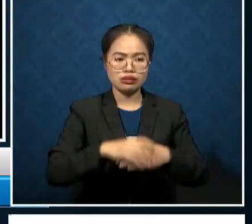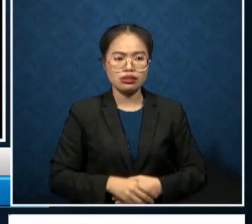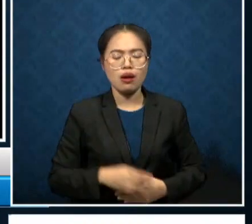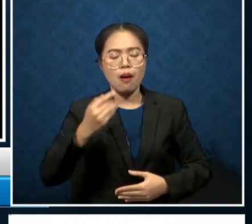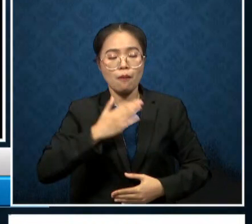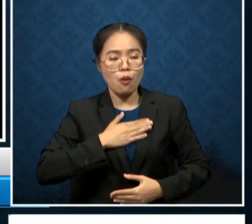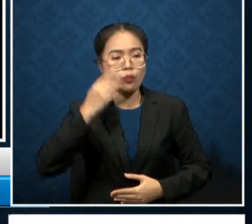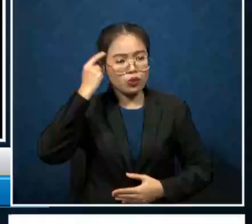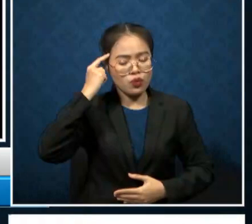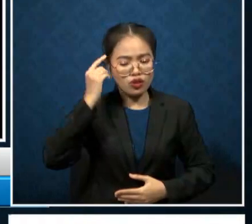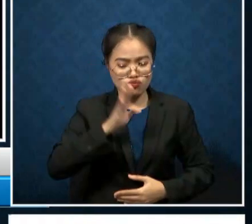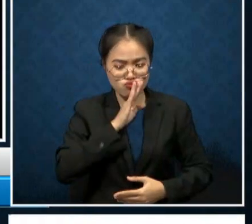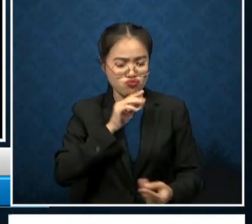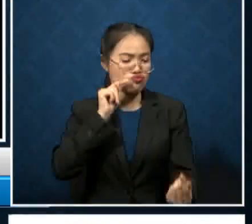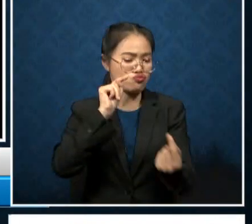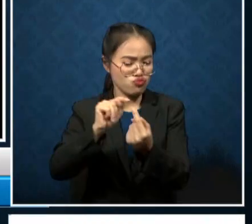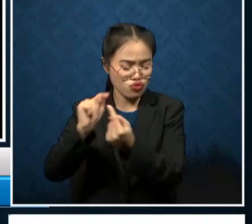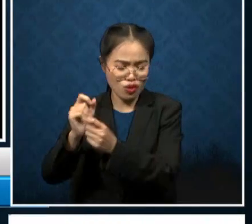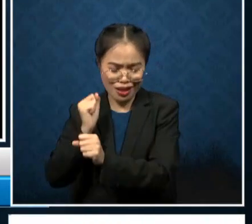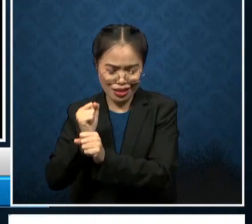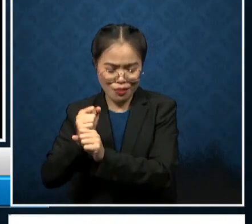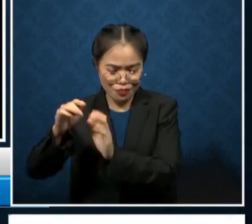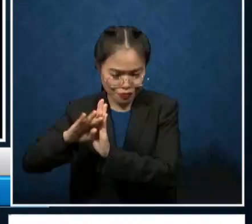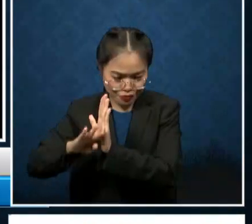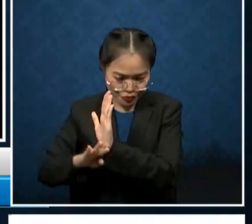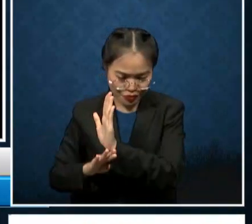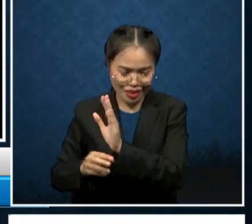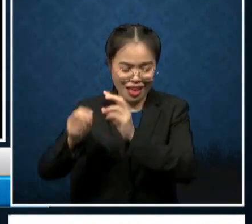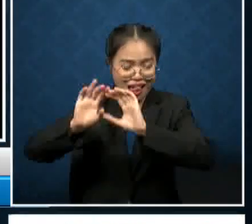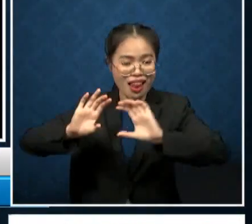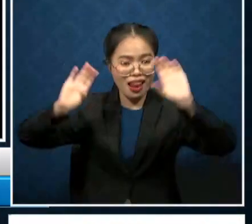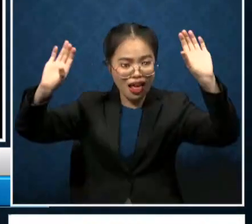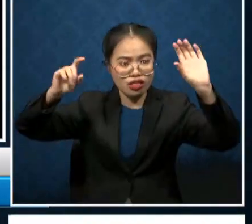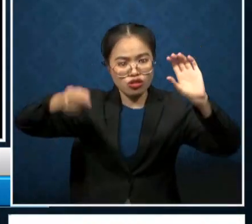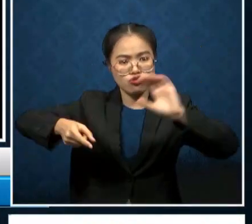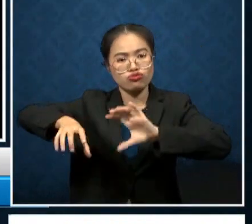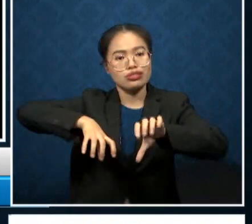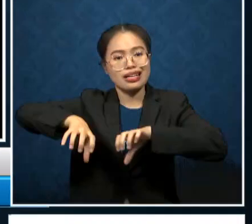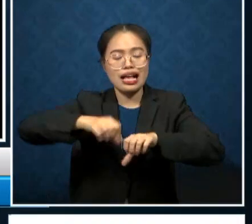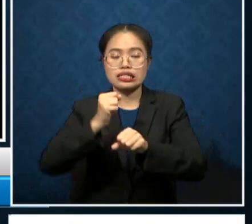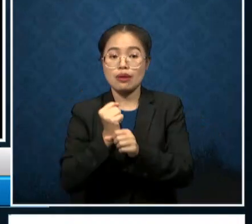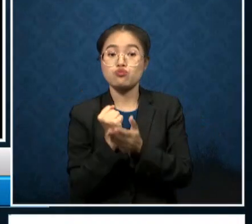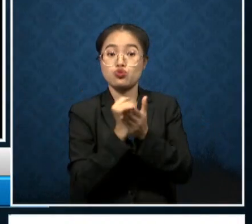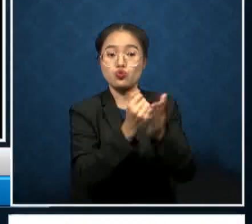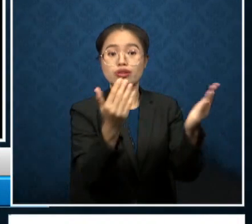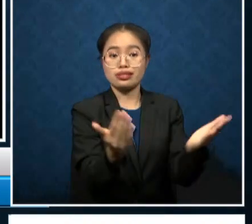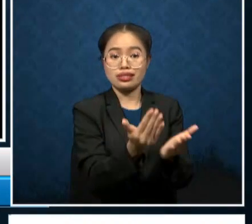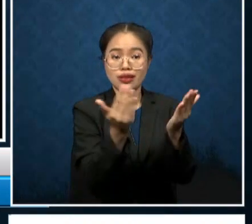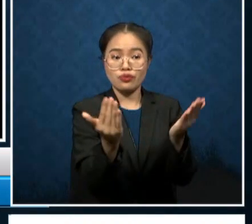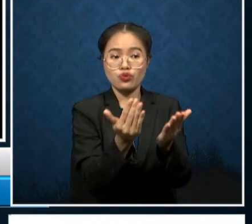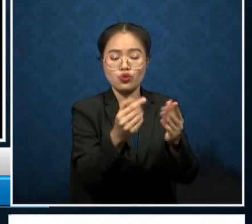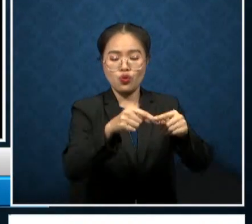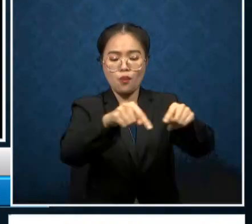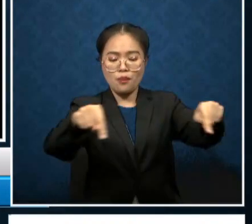ถ้าตรงไหนมีความเหมาะสมแลขับเคลื่อนตามแนวคิดนี้ได้รัฐจะต้องดำเนินการเพื่อให้เกิดการสนับสนุน infrastructureหรือประกาศเป็นเขส